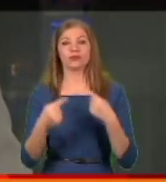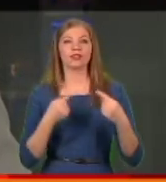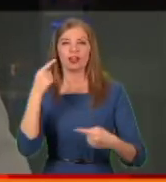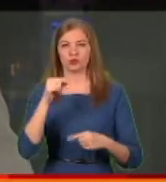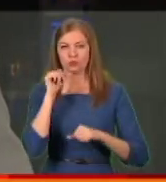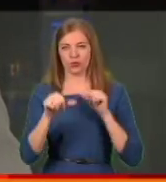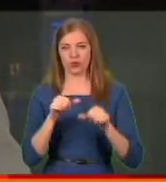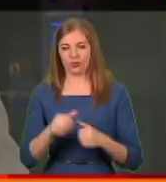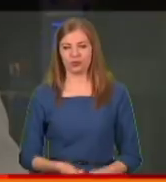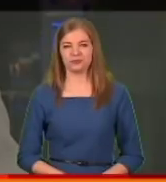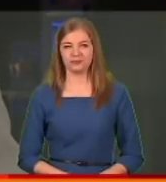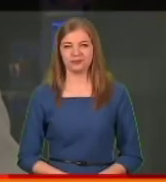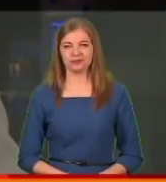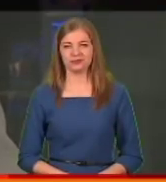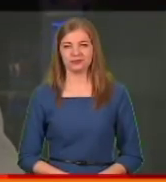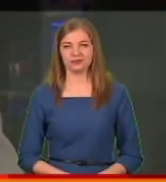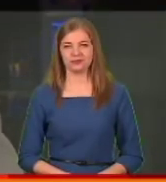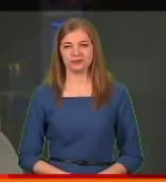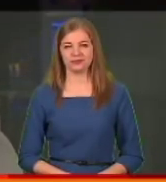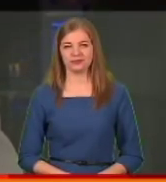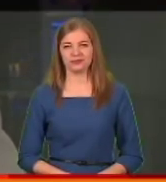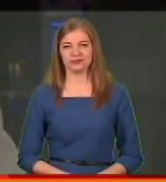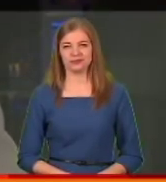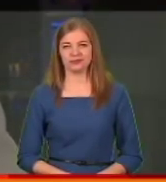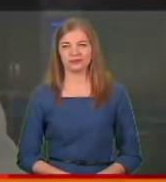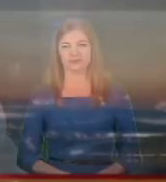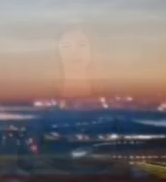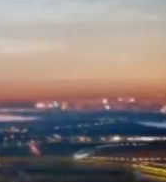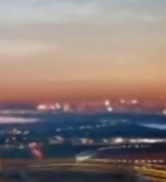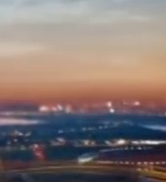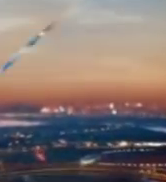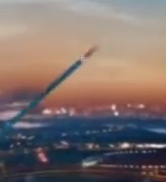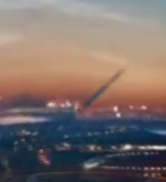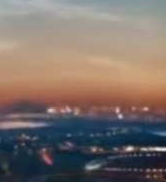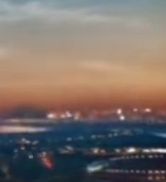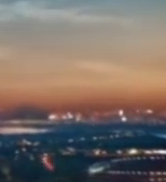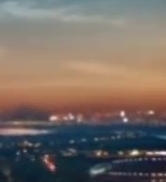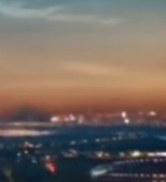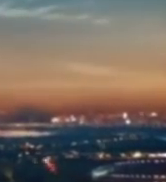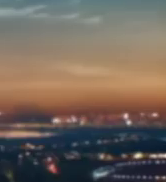наступного року. З Лісабону Артем Сорокін, Олександр Альбінський, програма «Вікна» СТБ.